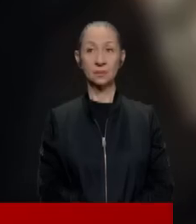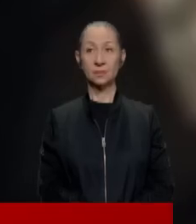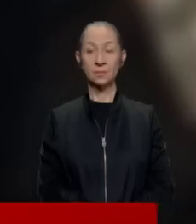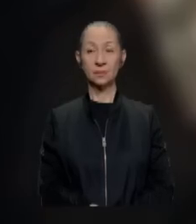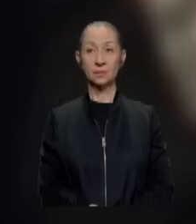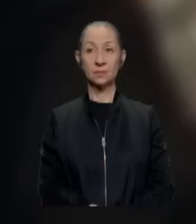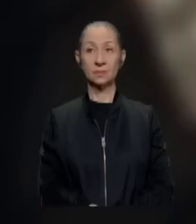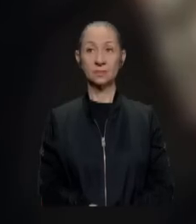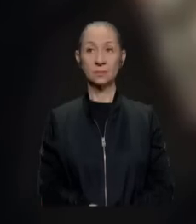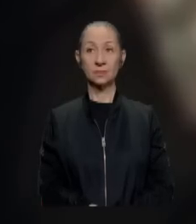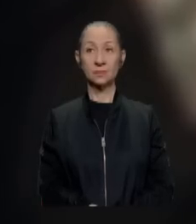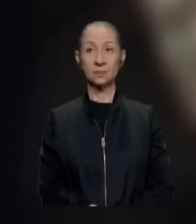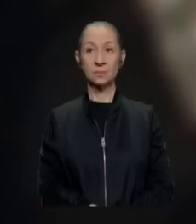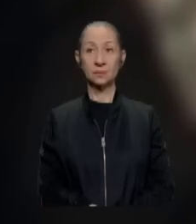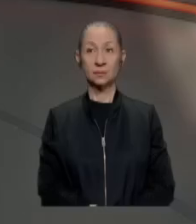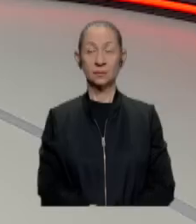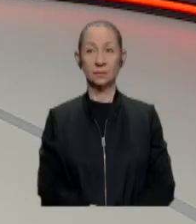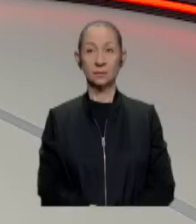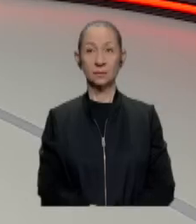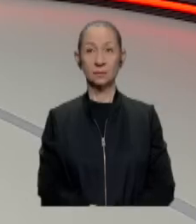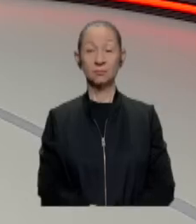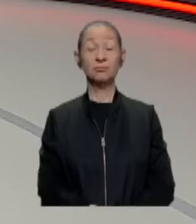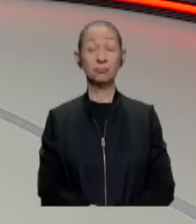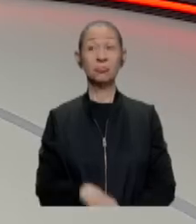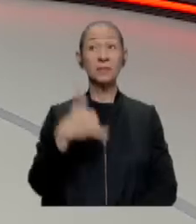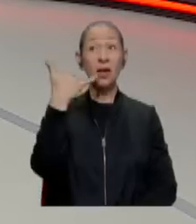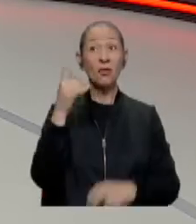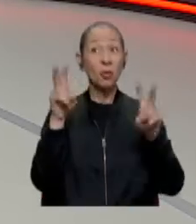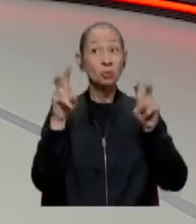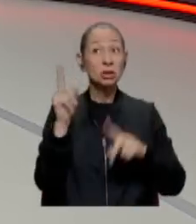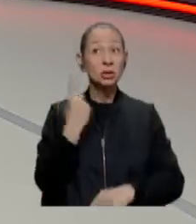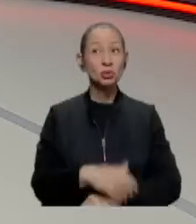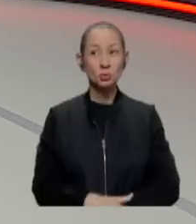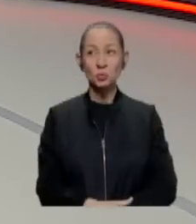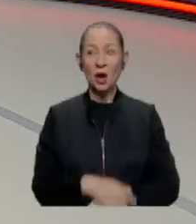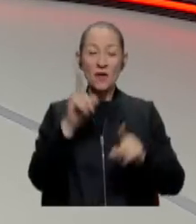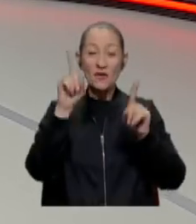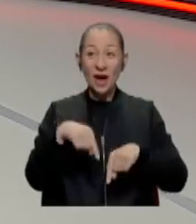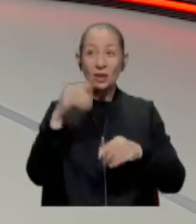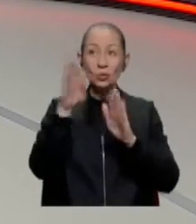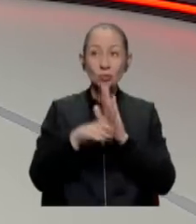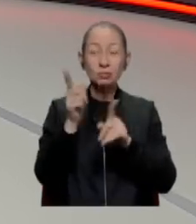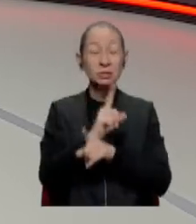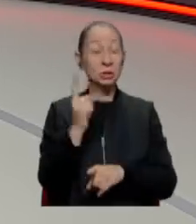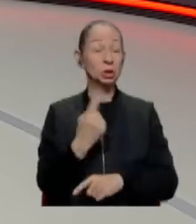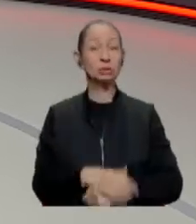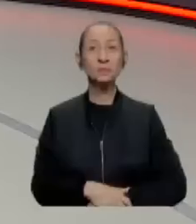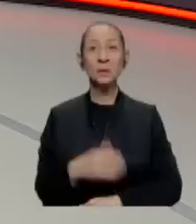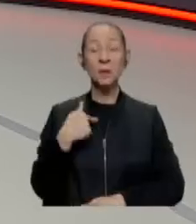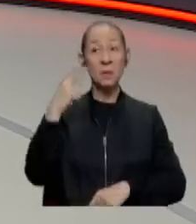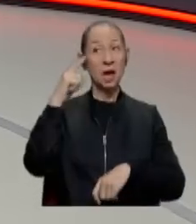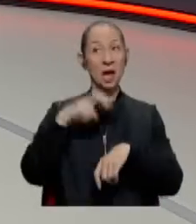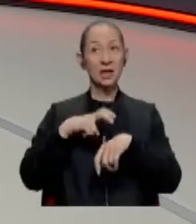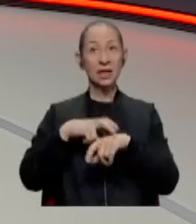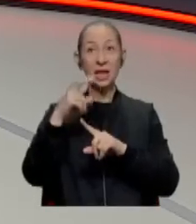seçsem diye düşünmek olacak telefon meselesi enteresan Tabi şimdi vergileri düşürmek falan benim